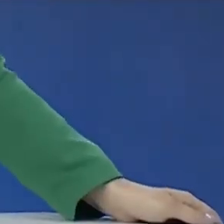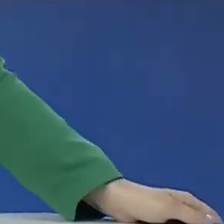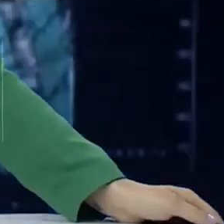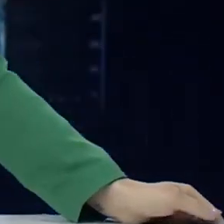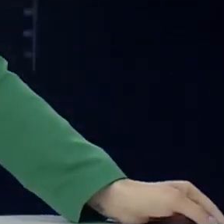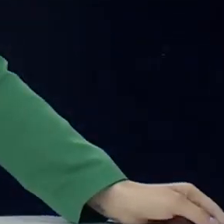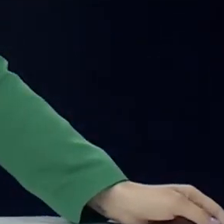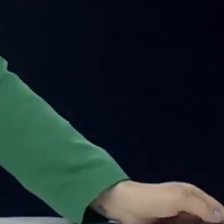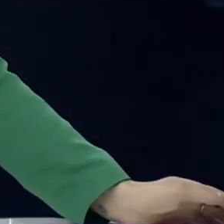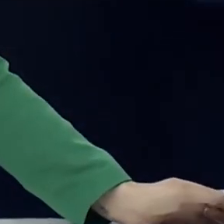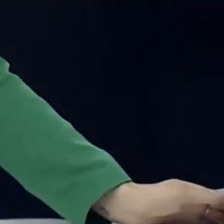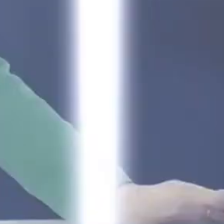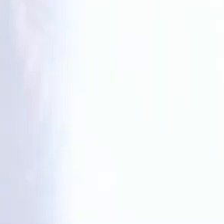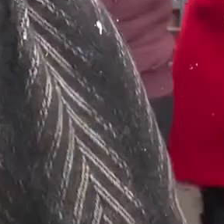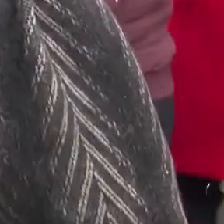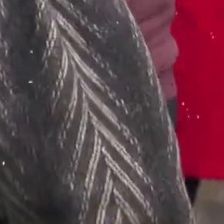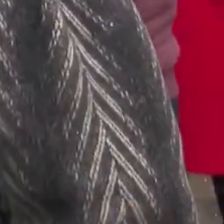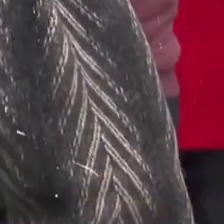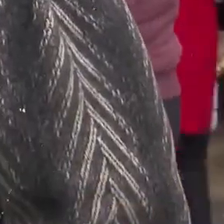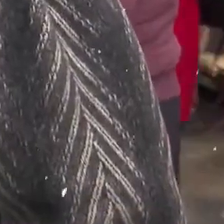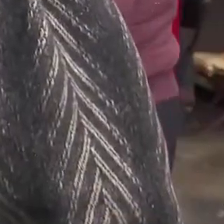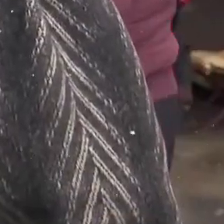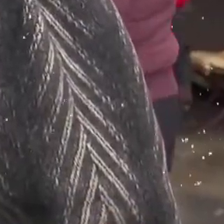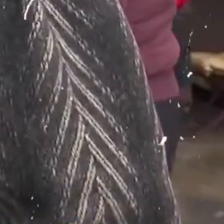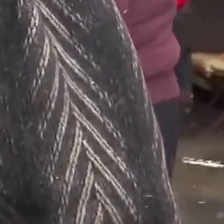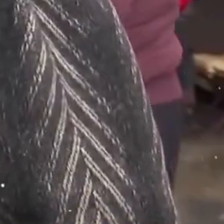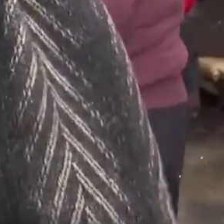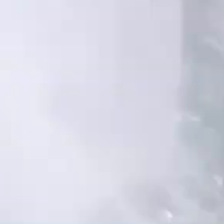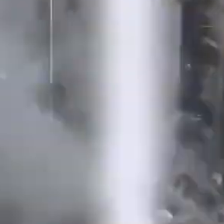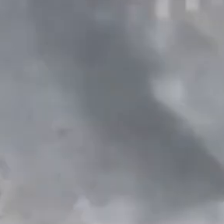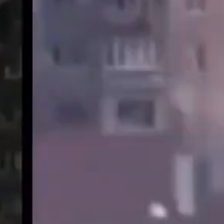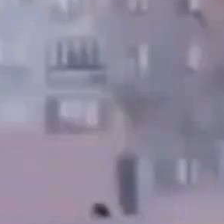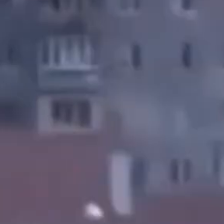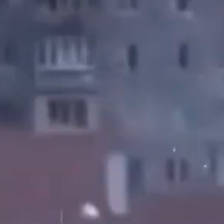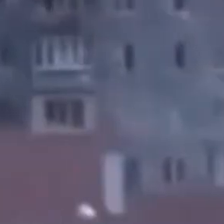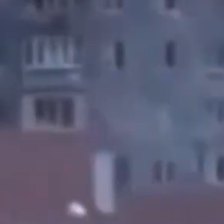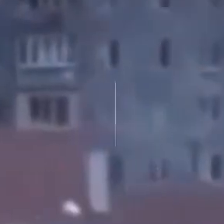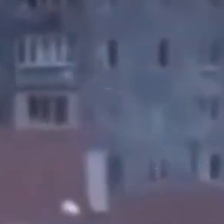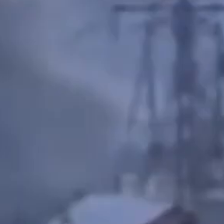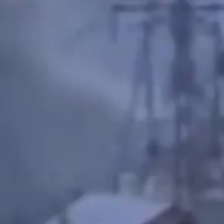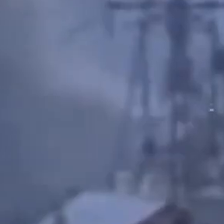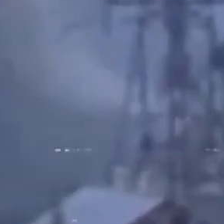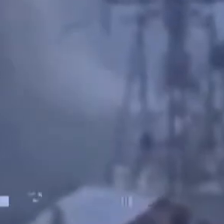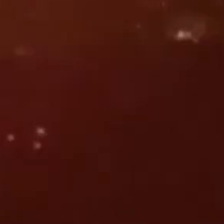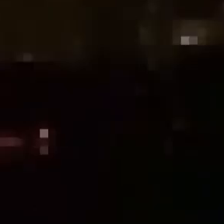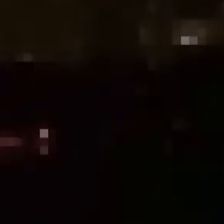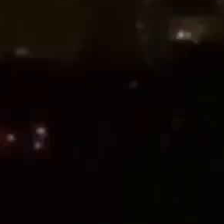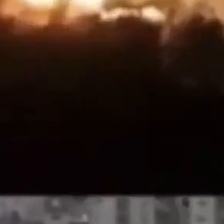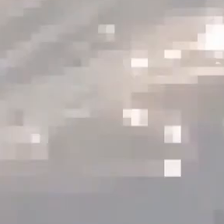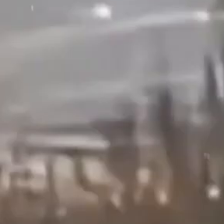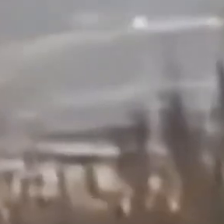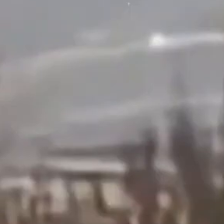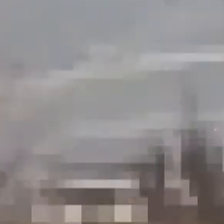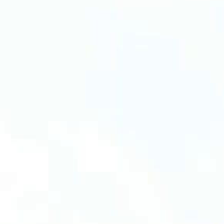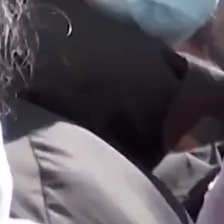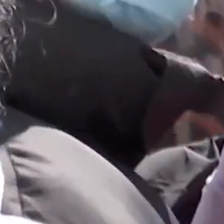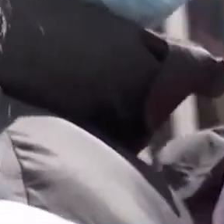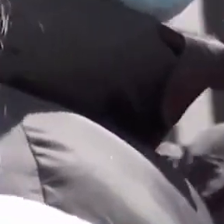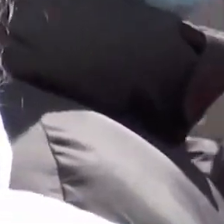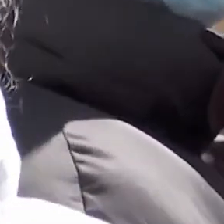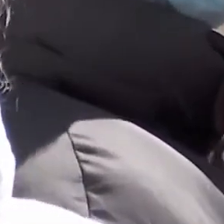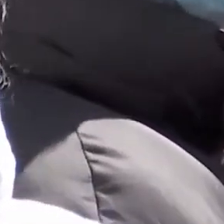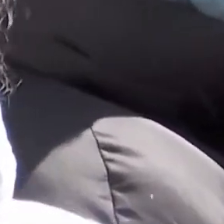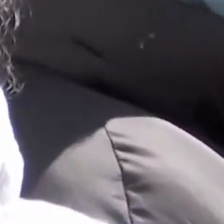ceea ce se făceau în mergem rând și te văd și eu știu cine știe să ducem nu se va